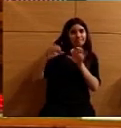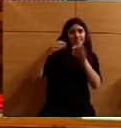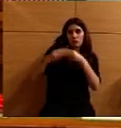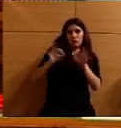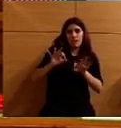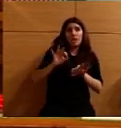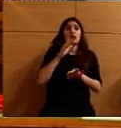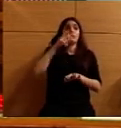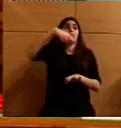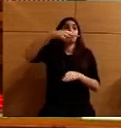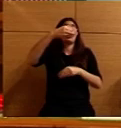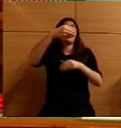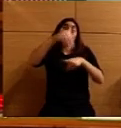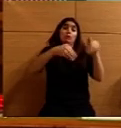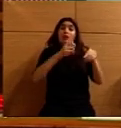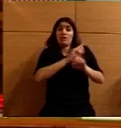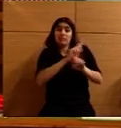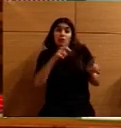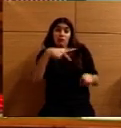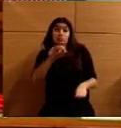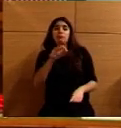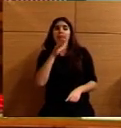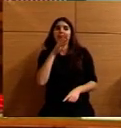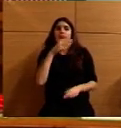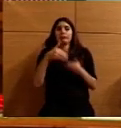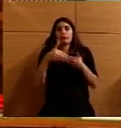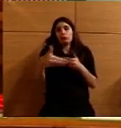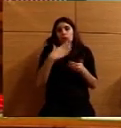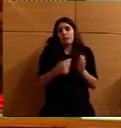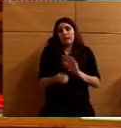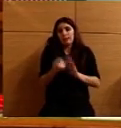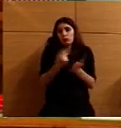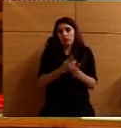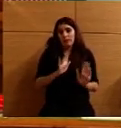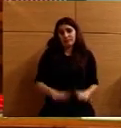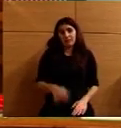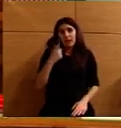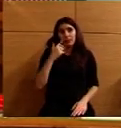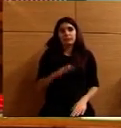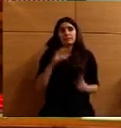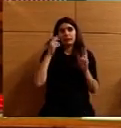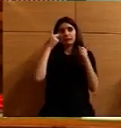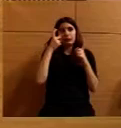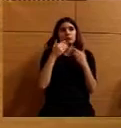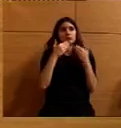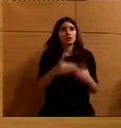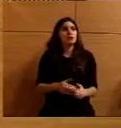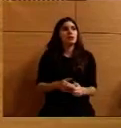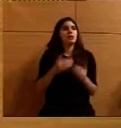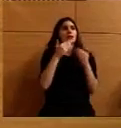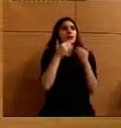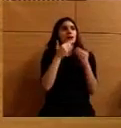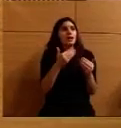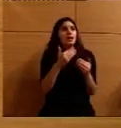votar que no, però si algun dia se replantegen models per a seguir i han creat. Moltíssimes gràcies. Gràcies,